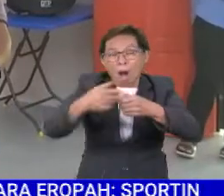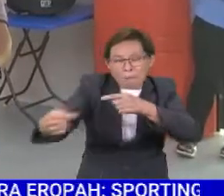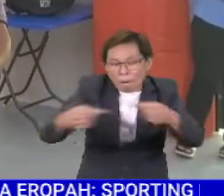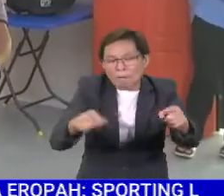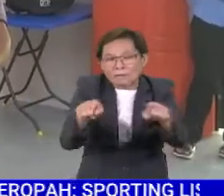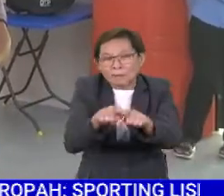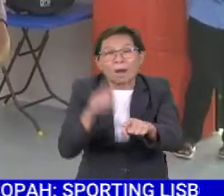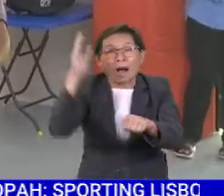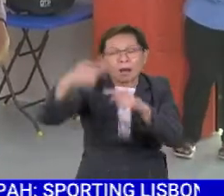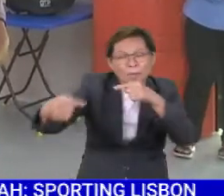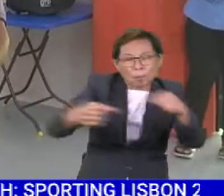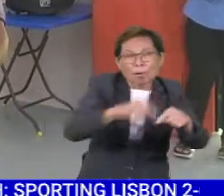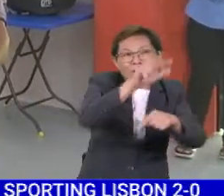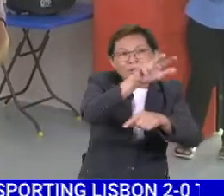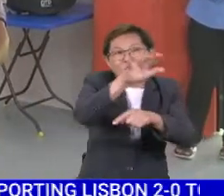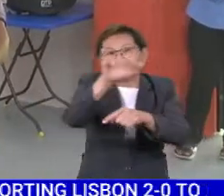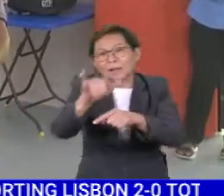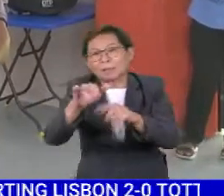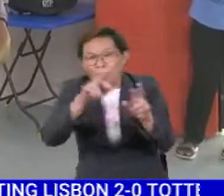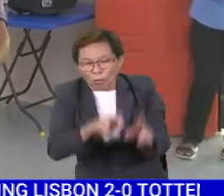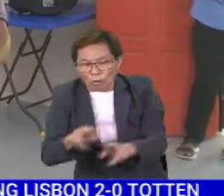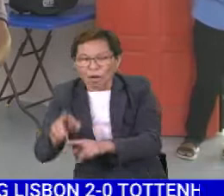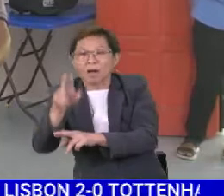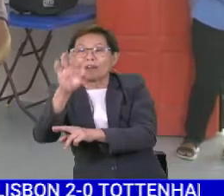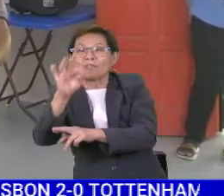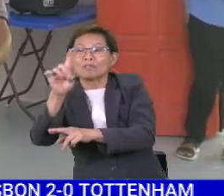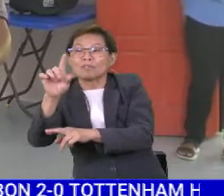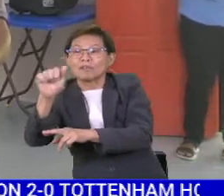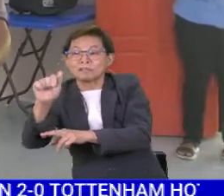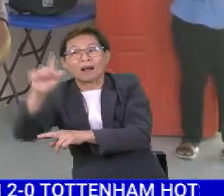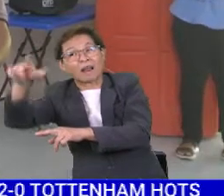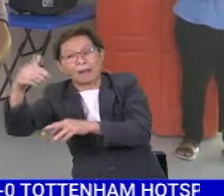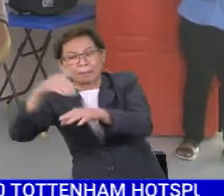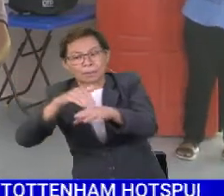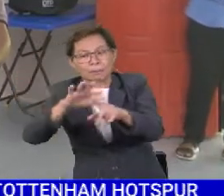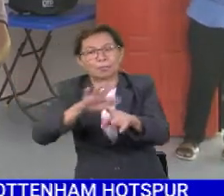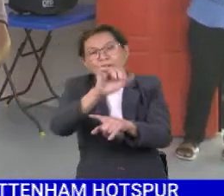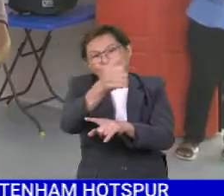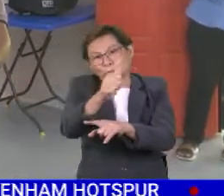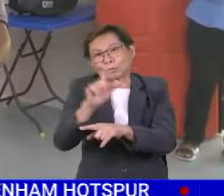yang akan bersaing dengan 36 buah rancangan Felda lain pada bulan Oktober ini.